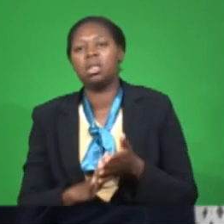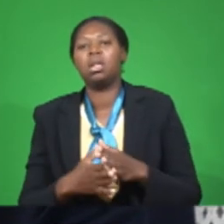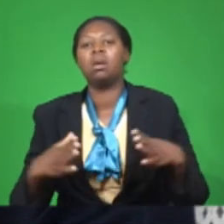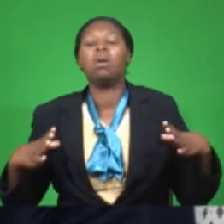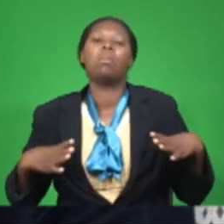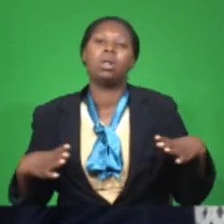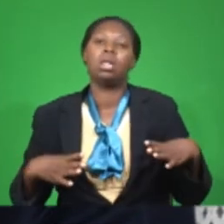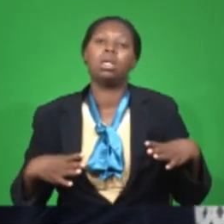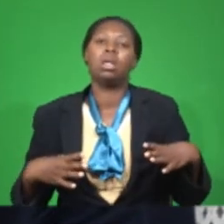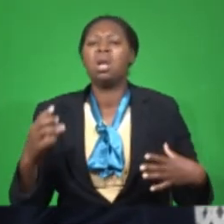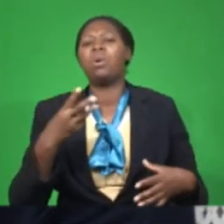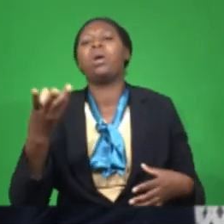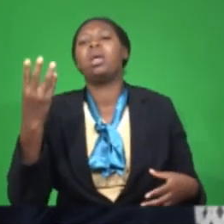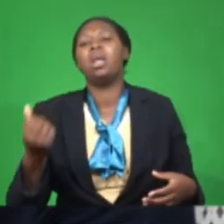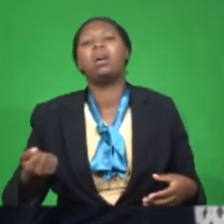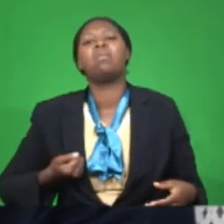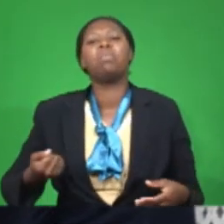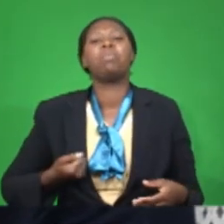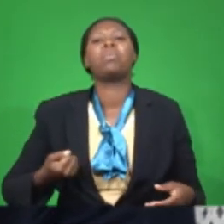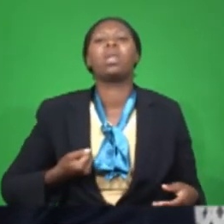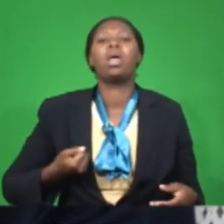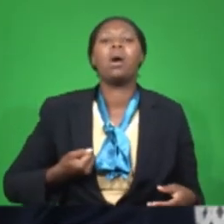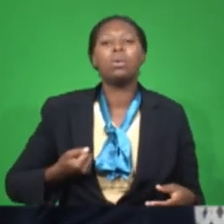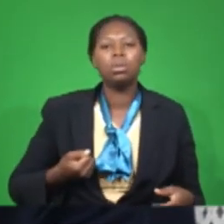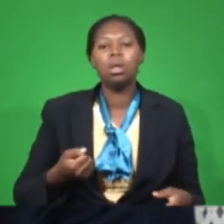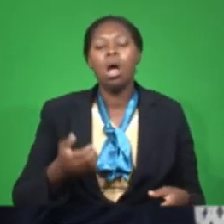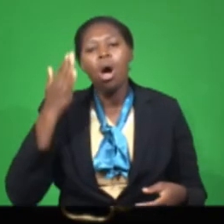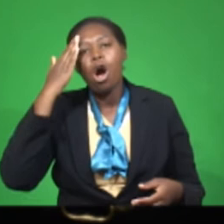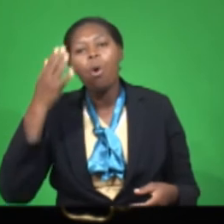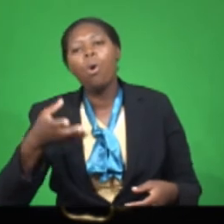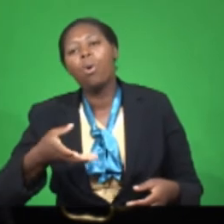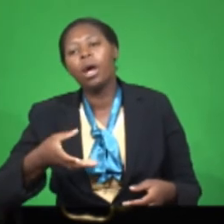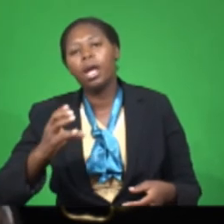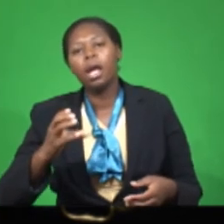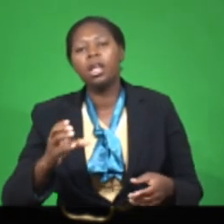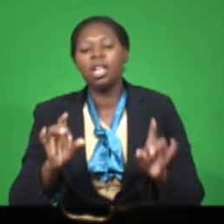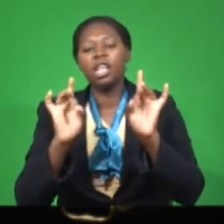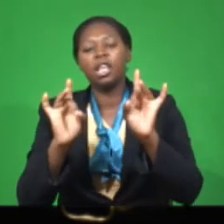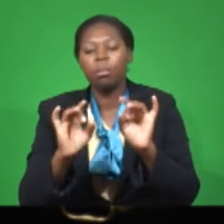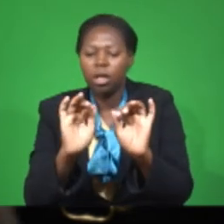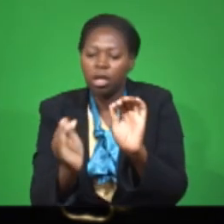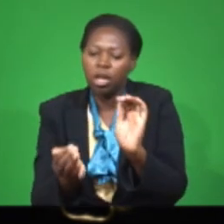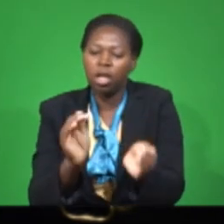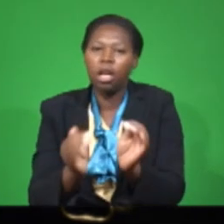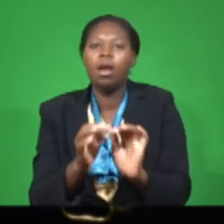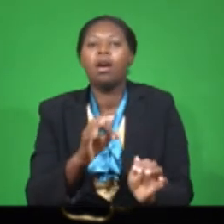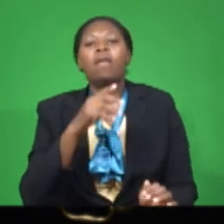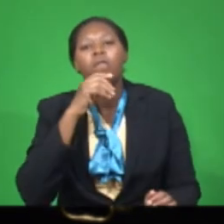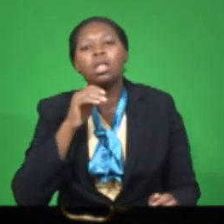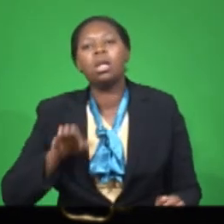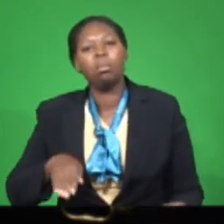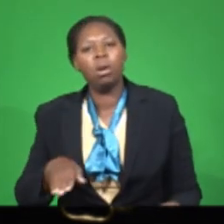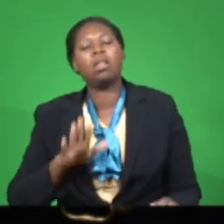dzimhuri. Kumisa dzinza rese kuendesa vamwana kuchikoro ari musikana kuchengeta baba namai kuvillage yese